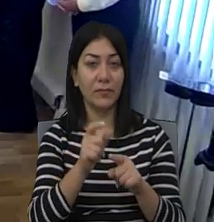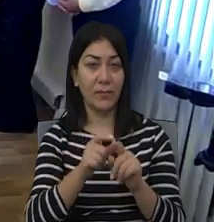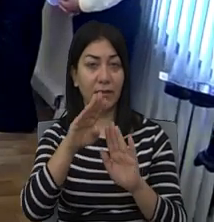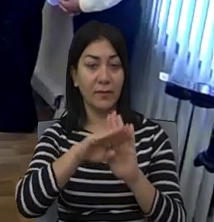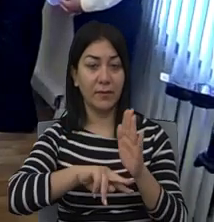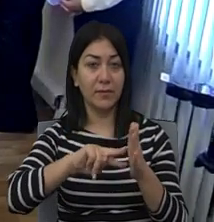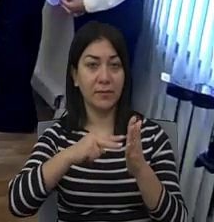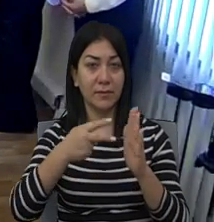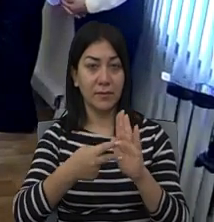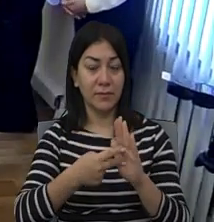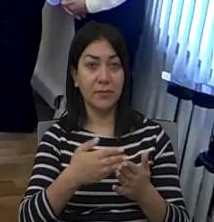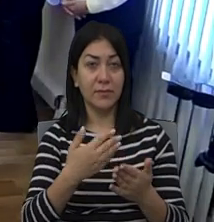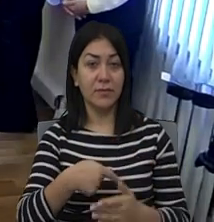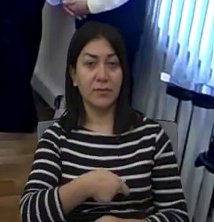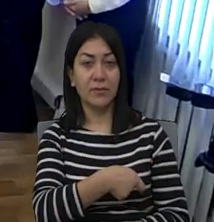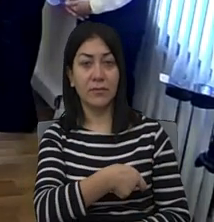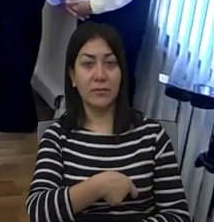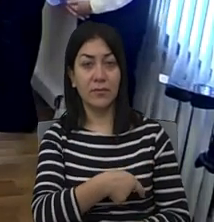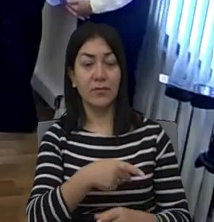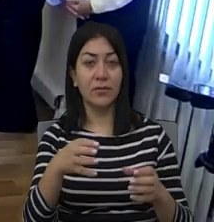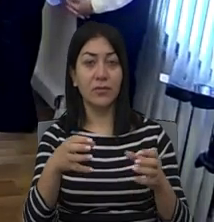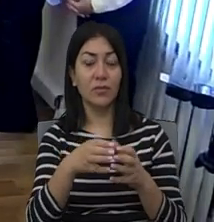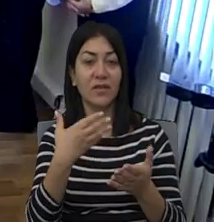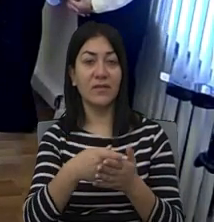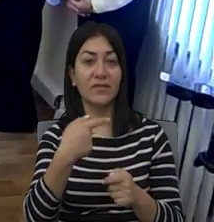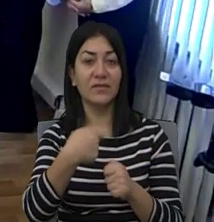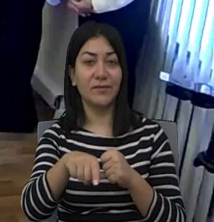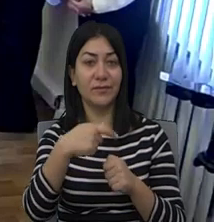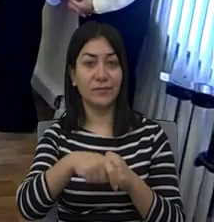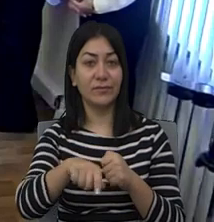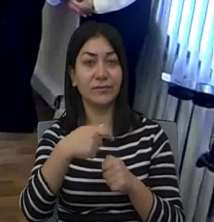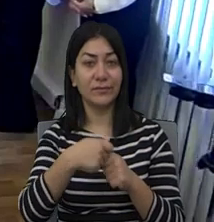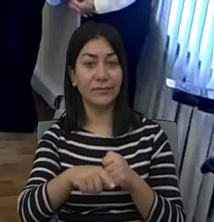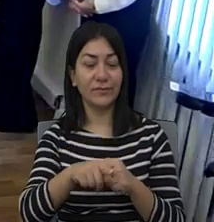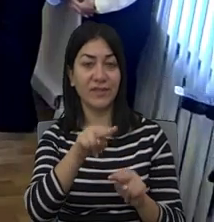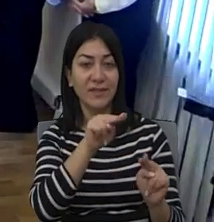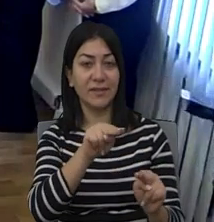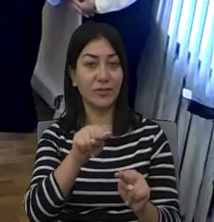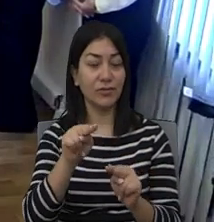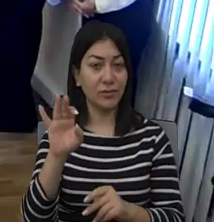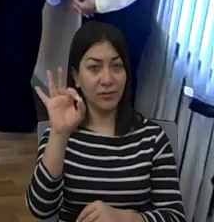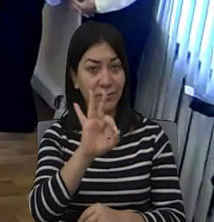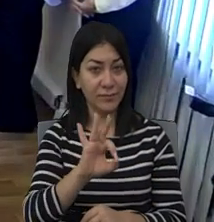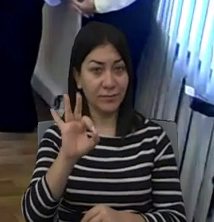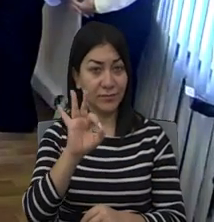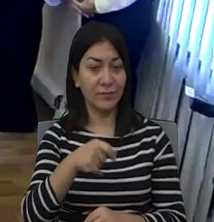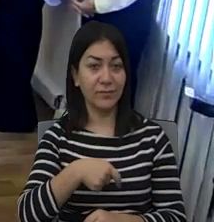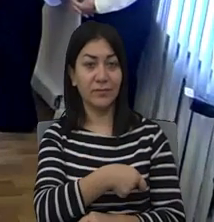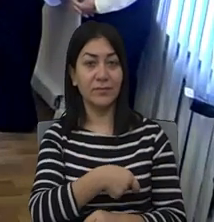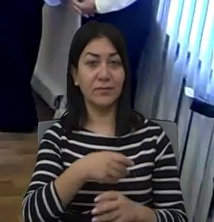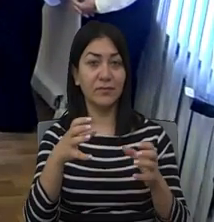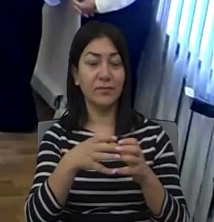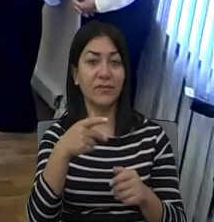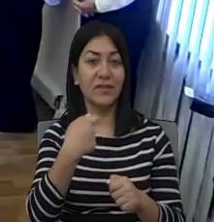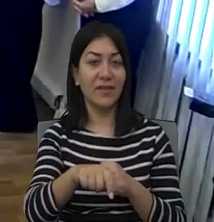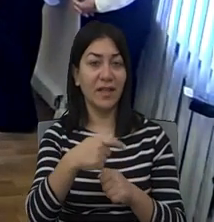ուրեմն վերաբերում է կուսակցությունների ֆինանսավորման նկատմամբ վերահսկողությանը, պիկիտ ակուսակցությունների ֆինանսավորման